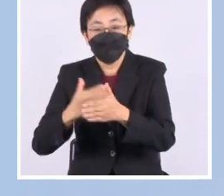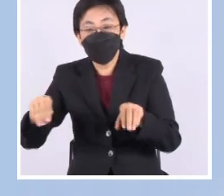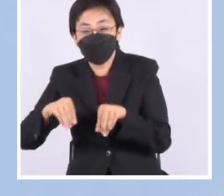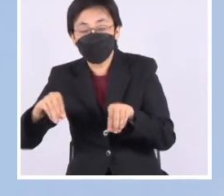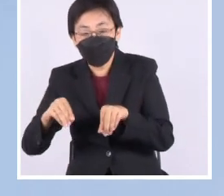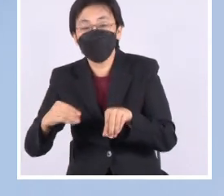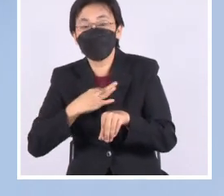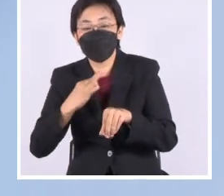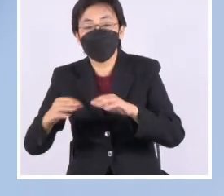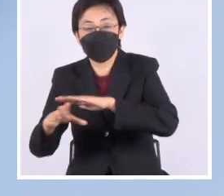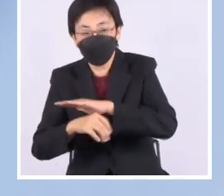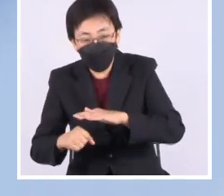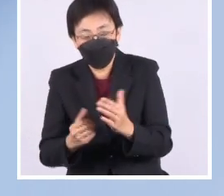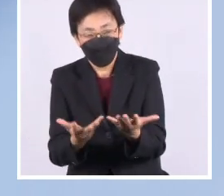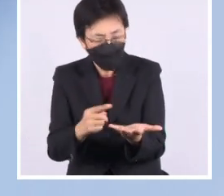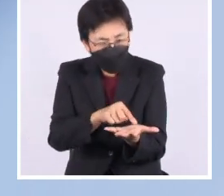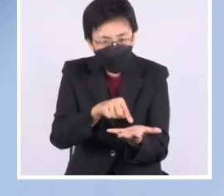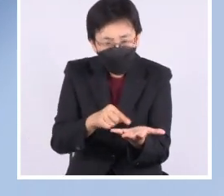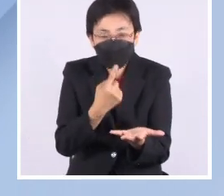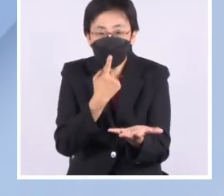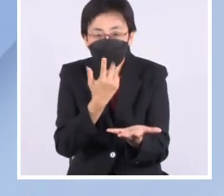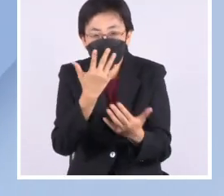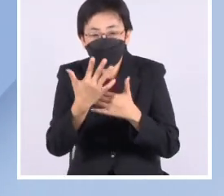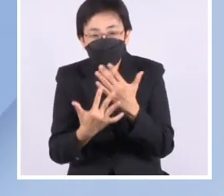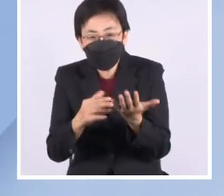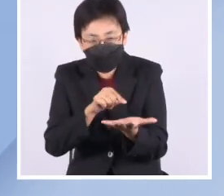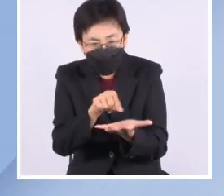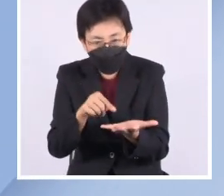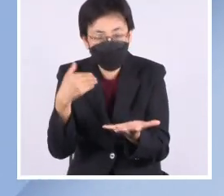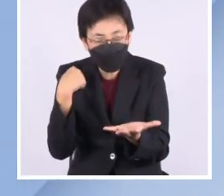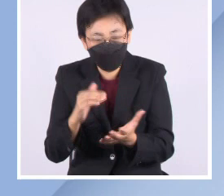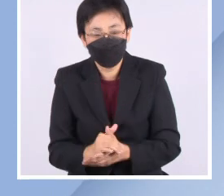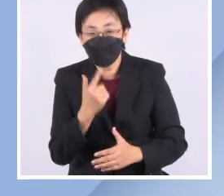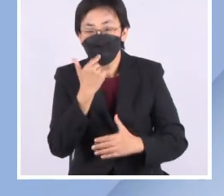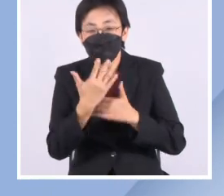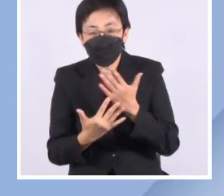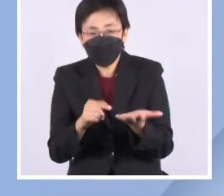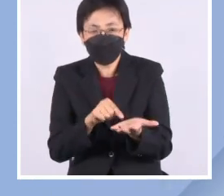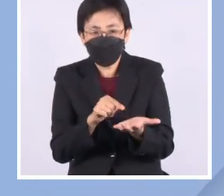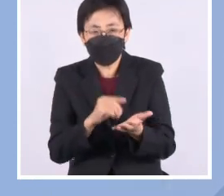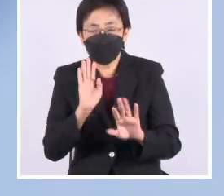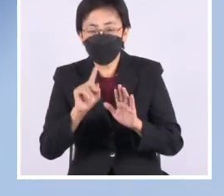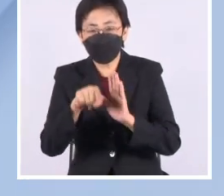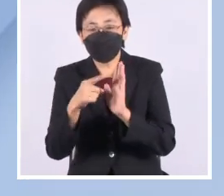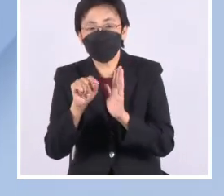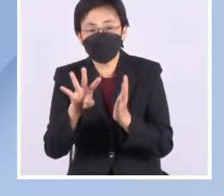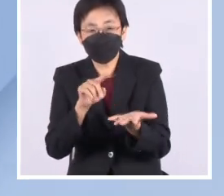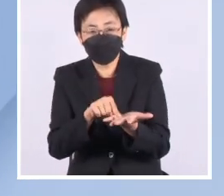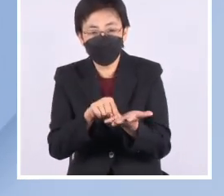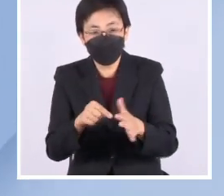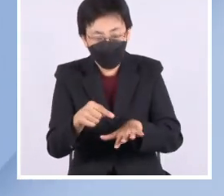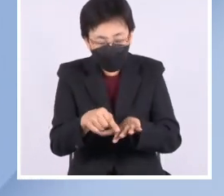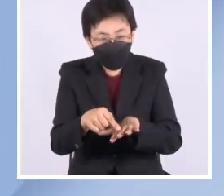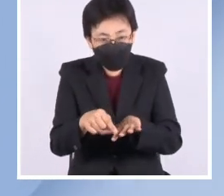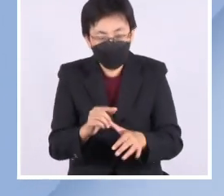รวจสอบที่บริเวณนิ้วมือมีรอยเลือดซึ่งรอยเลือดเขาบอกว่าเกิดขึ้นเนี่ยไม่เกิน24ชั่วโมงนี่นะครับตำรวจยัง